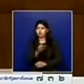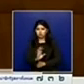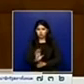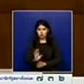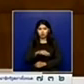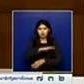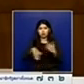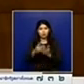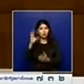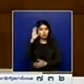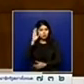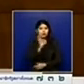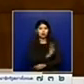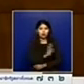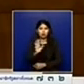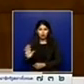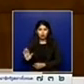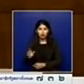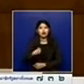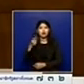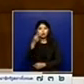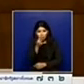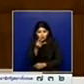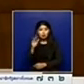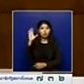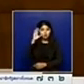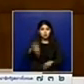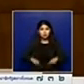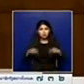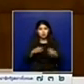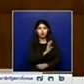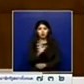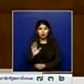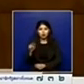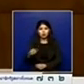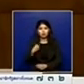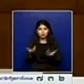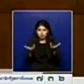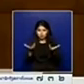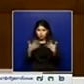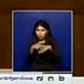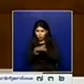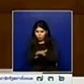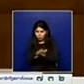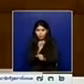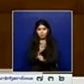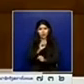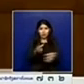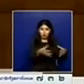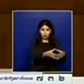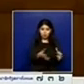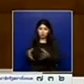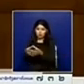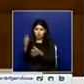คนก็มีความเชื่อของตัวเองเขาเห็นเขาเชื่อมาตลอดชีวิตของเขาเพราะนั้นเราจะต้องมีความสมดุลระหว่างความต้องการของแต่ละคนกับความต้องการของ